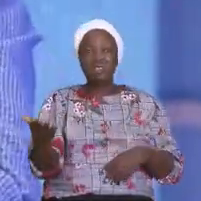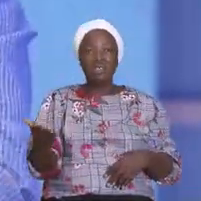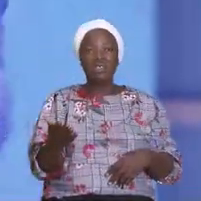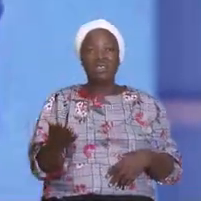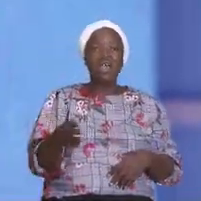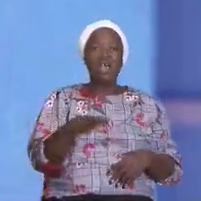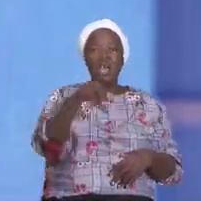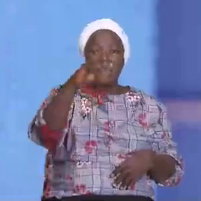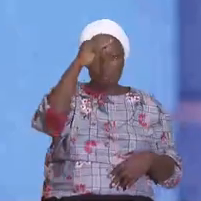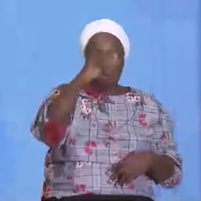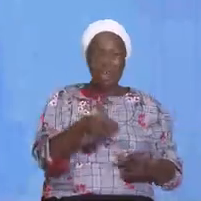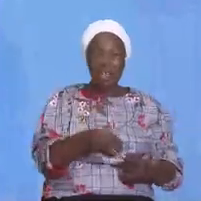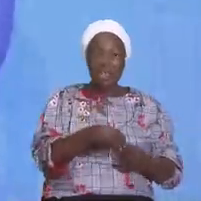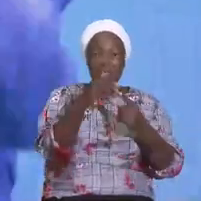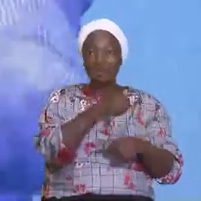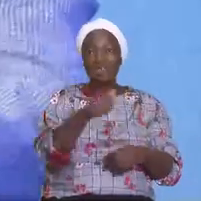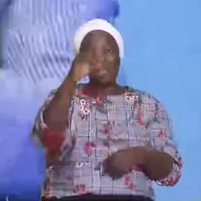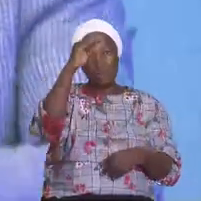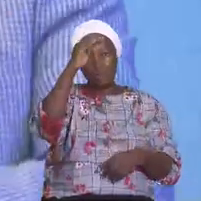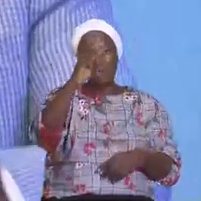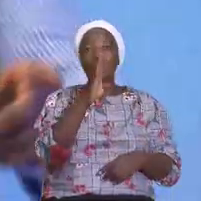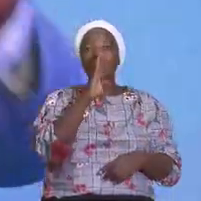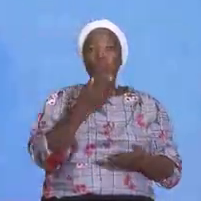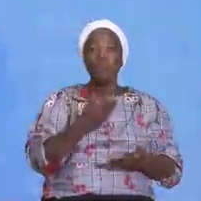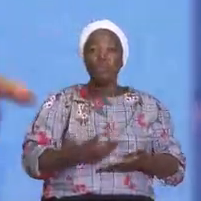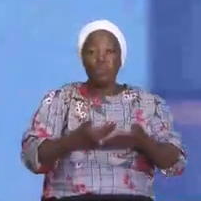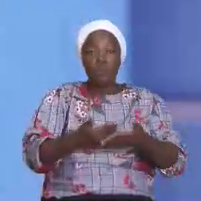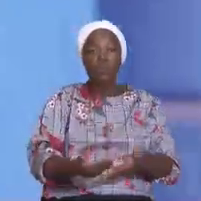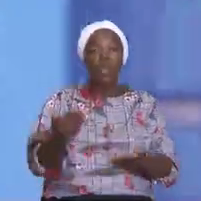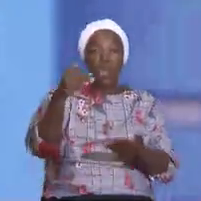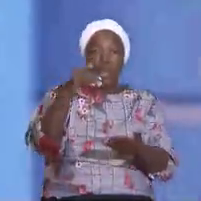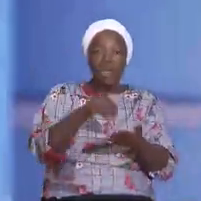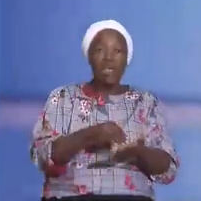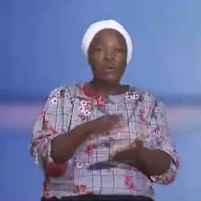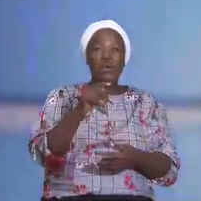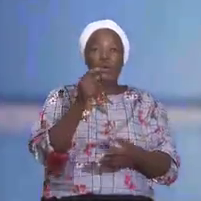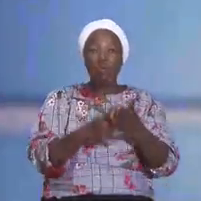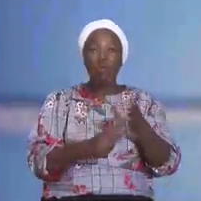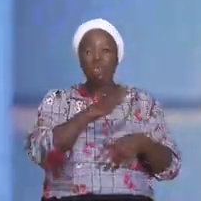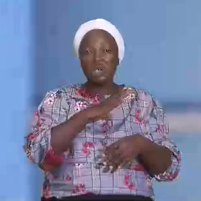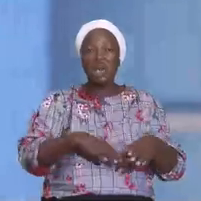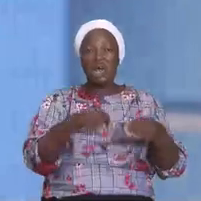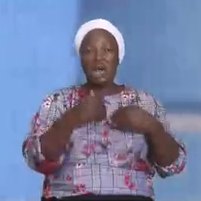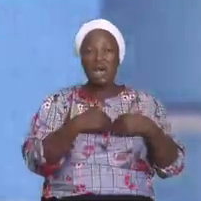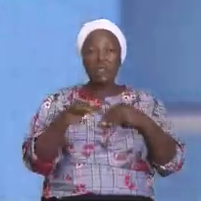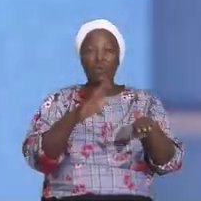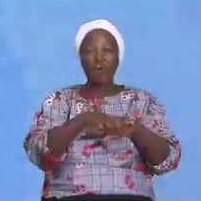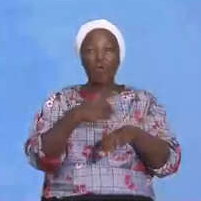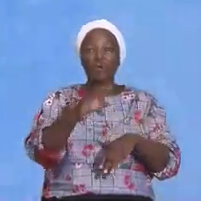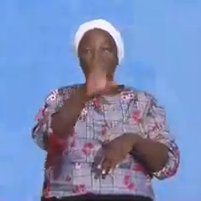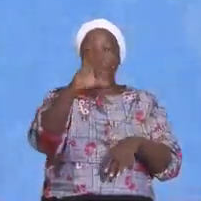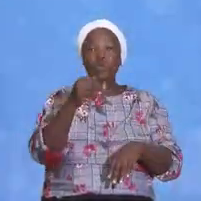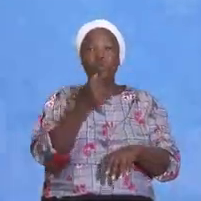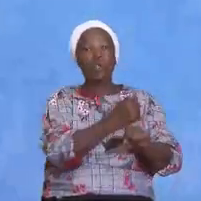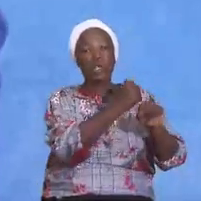philosophe, un homme fondateur de quoi que ce soit, un homme, si un homme ne naît de